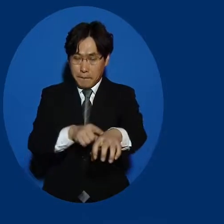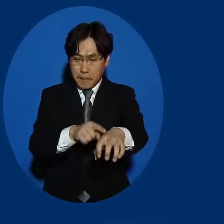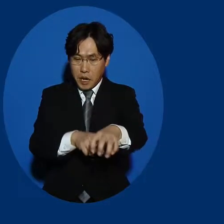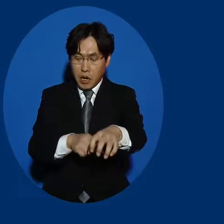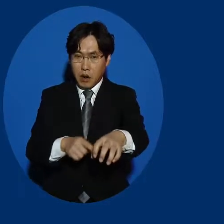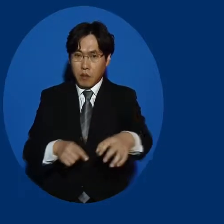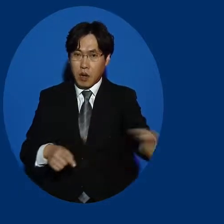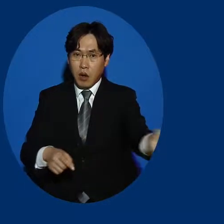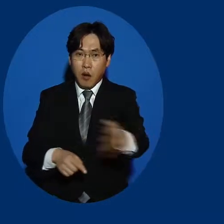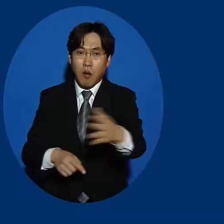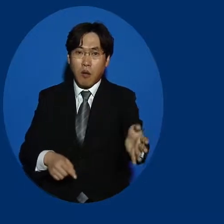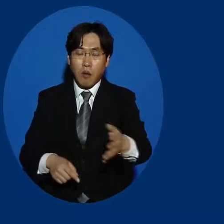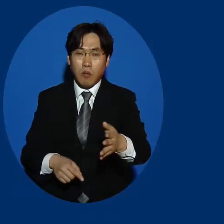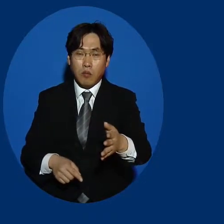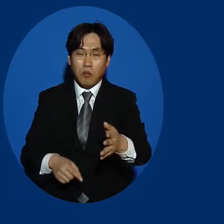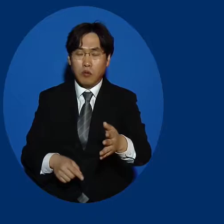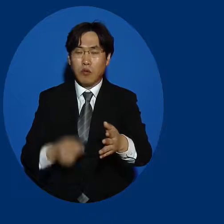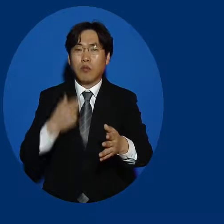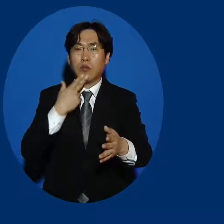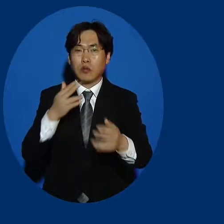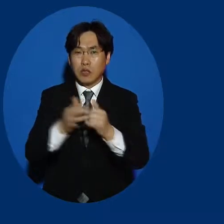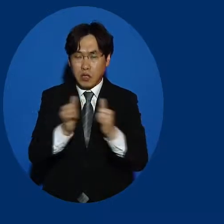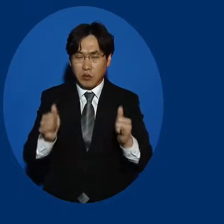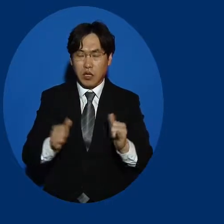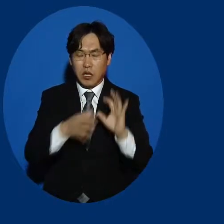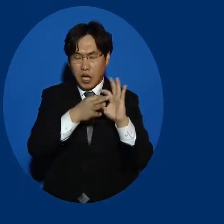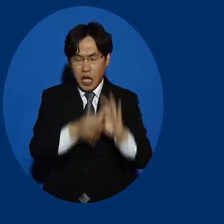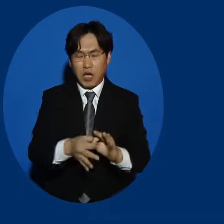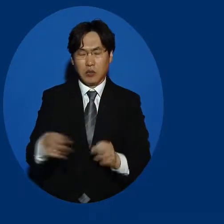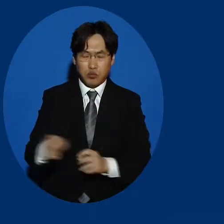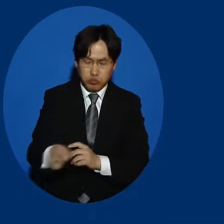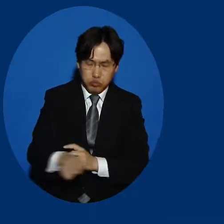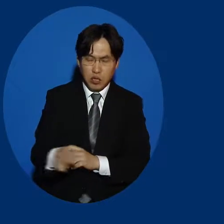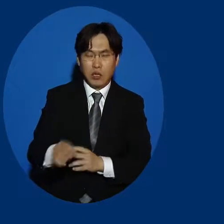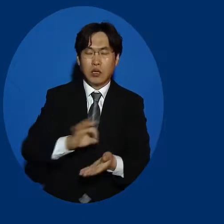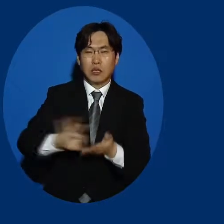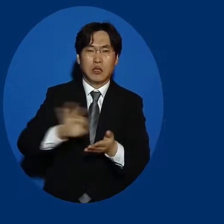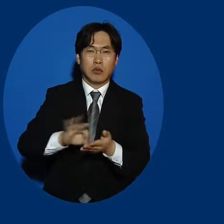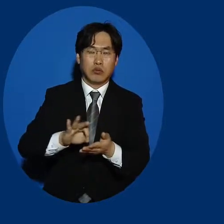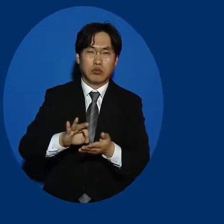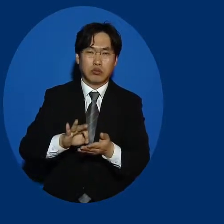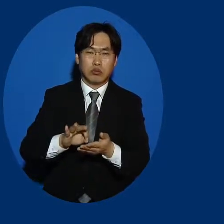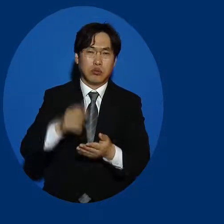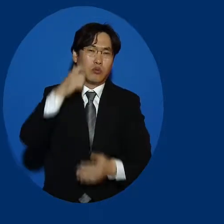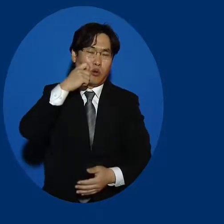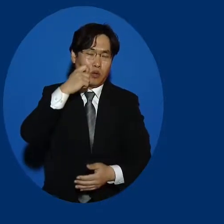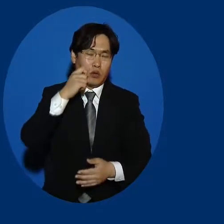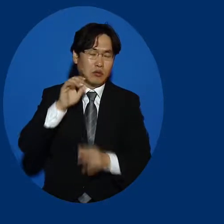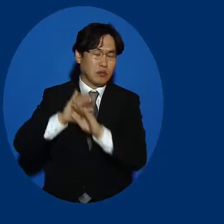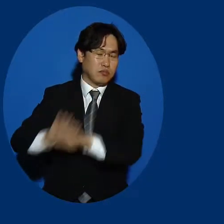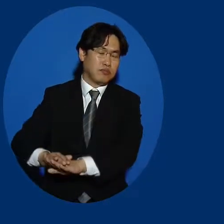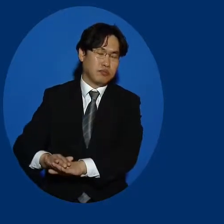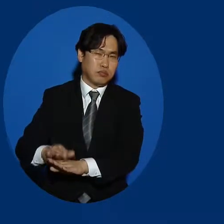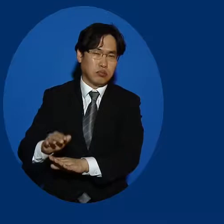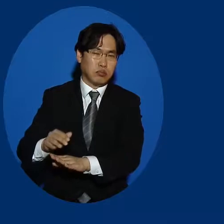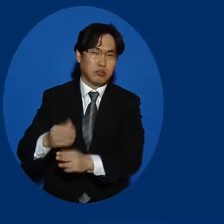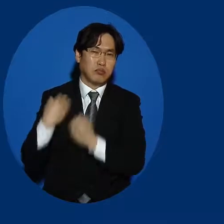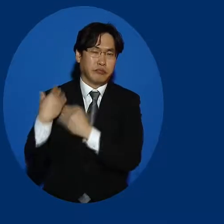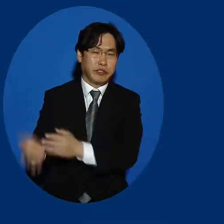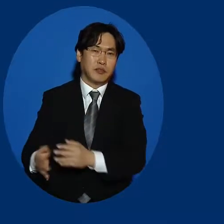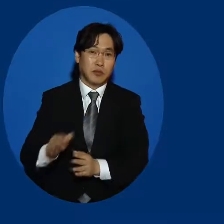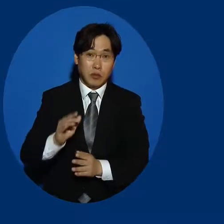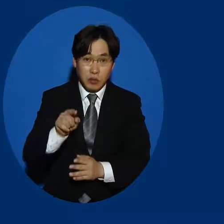방해물이 없을 때가 없잖아요. 그래서 실제로는 잘 사용하지 않게 되었습니다. 그런데